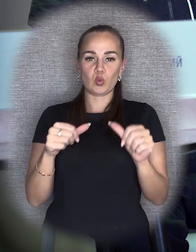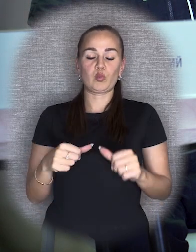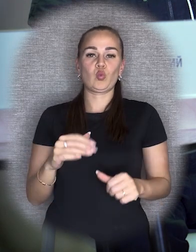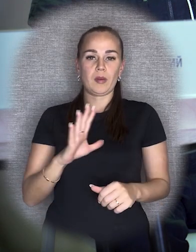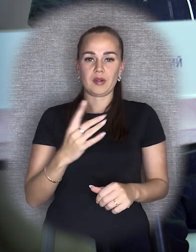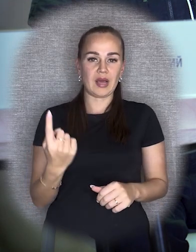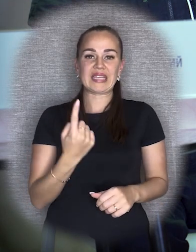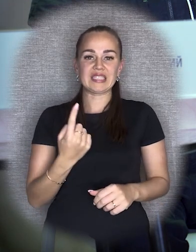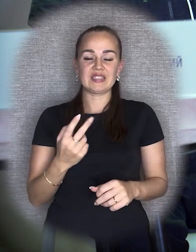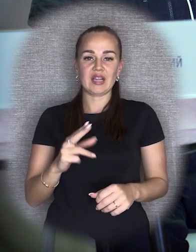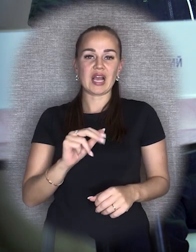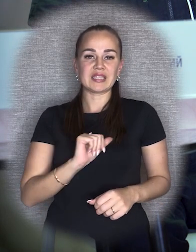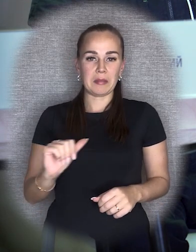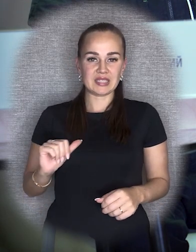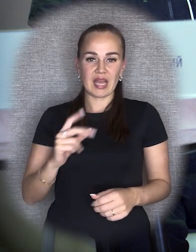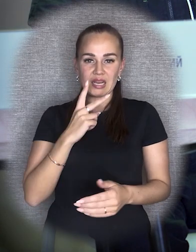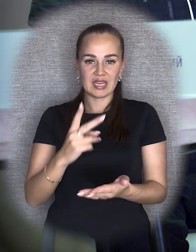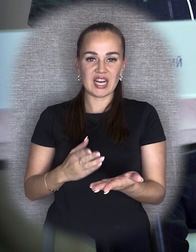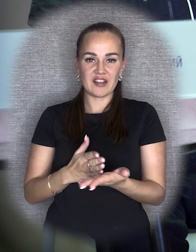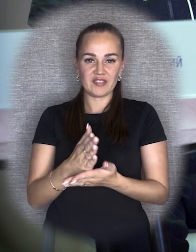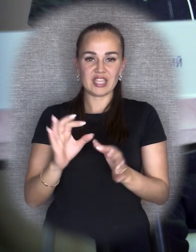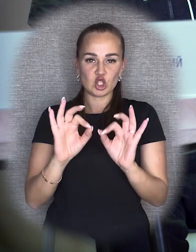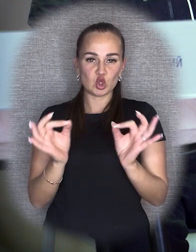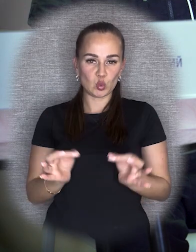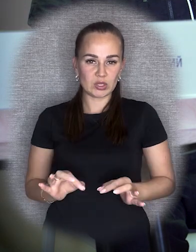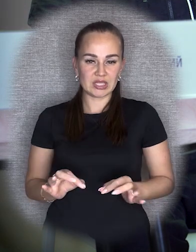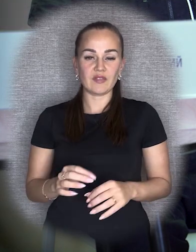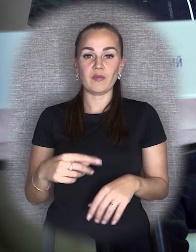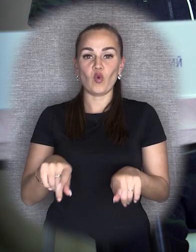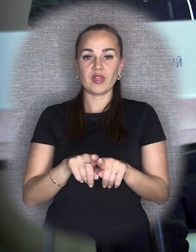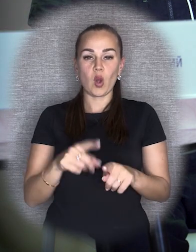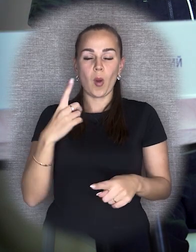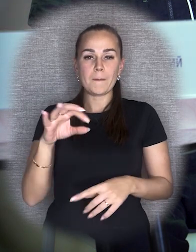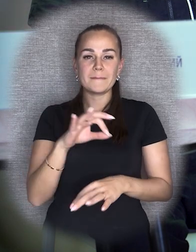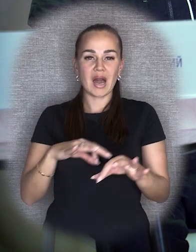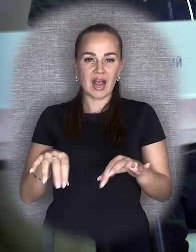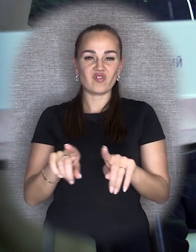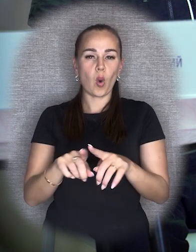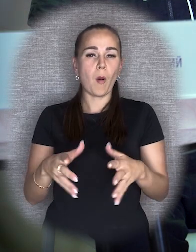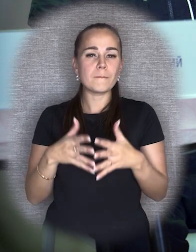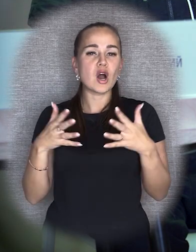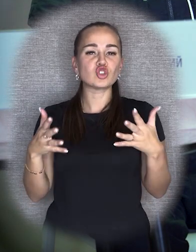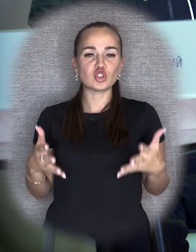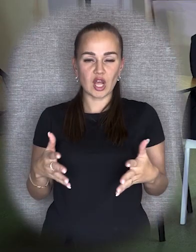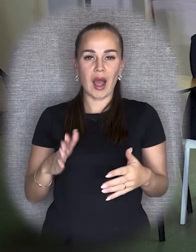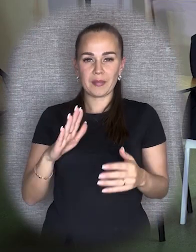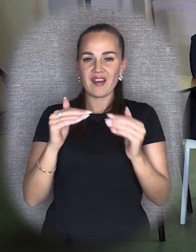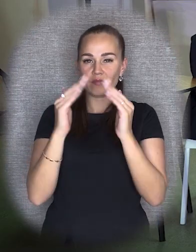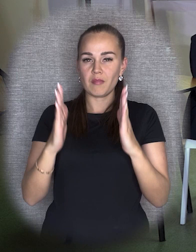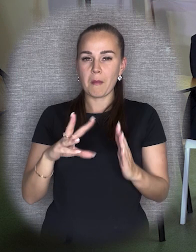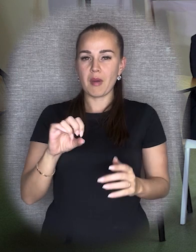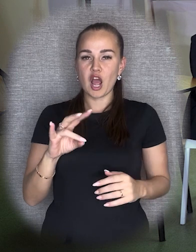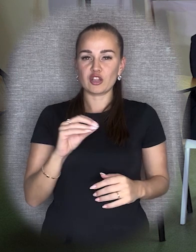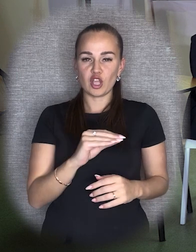себе самостоятельно. И надо сказать, что вот этот проект в таком масштабе, в котором он был представлен в манеже,